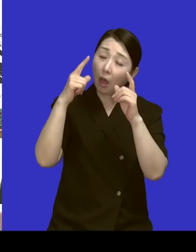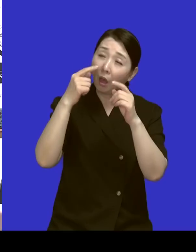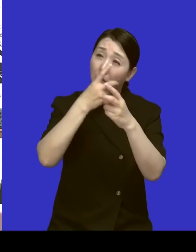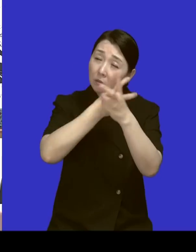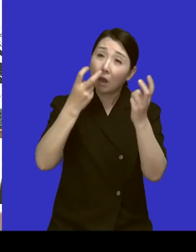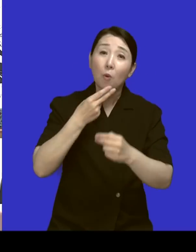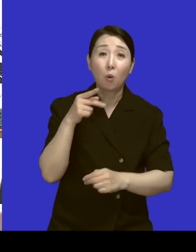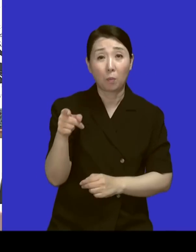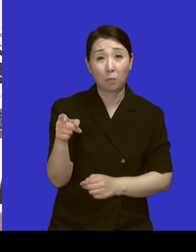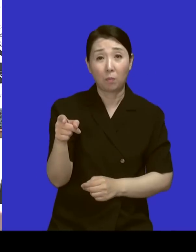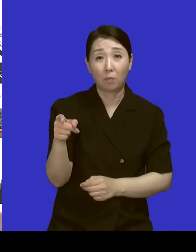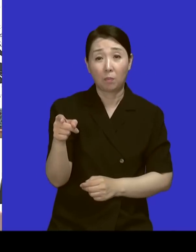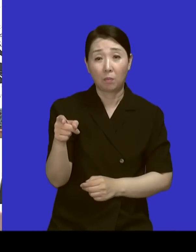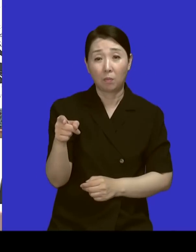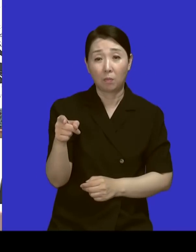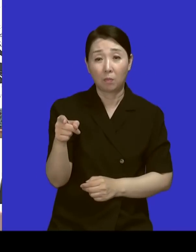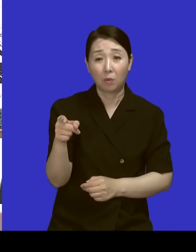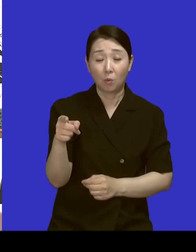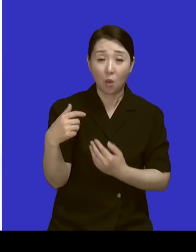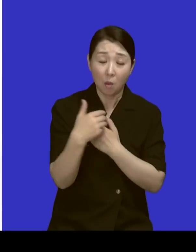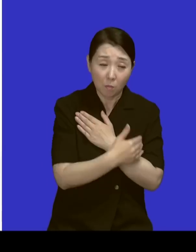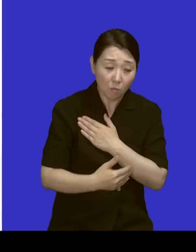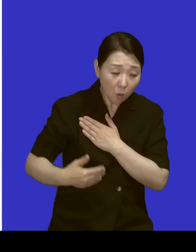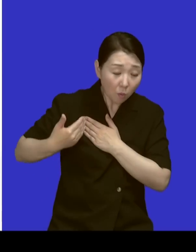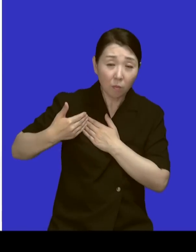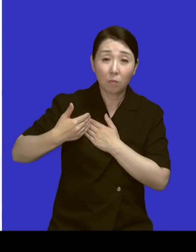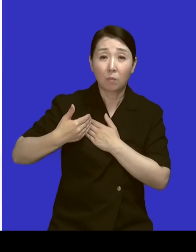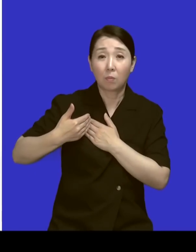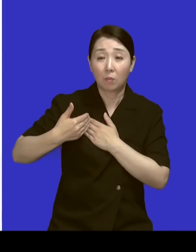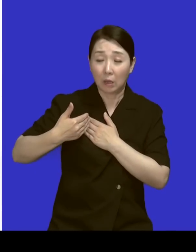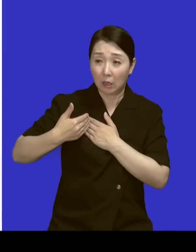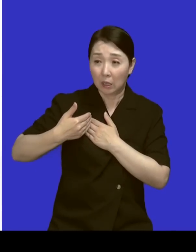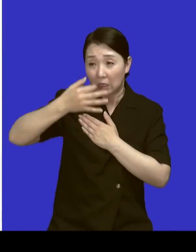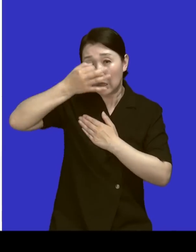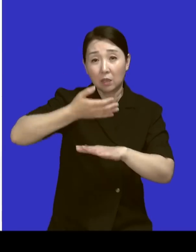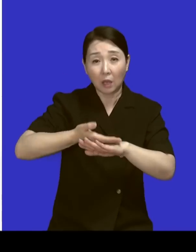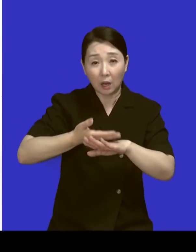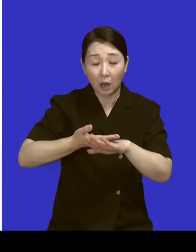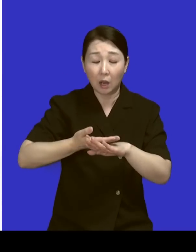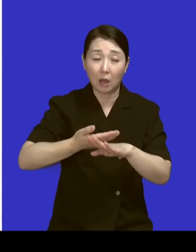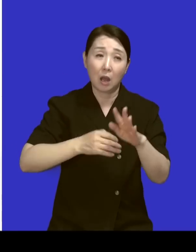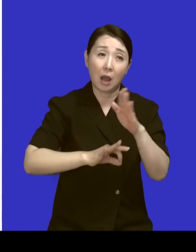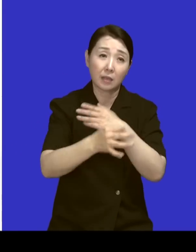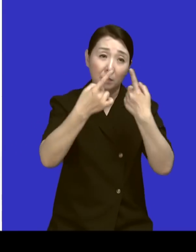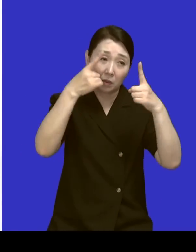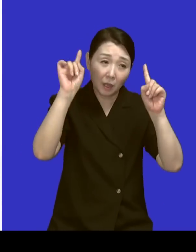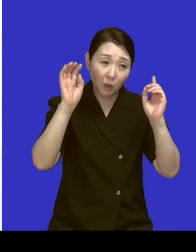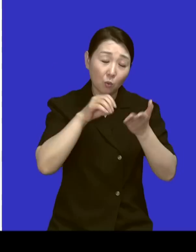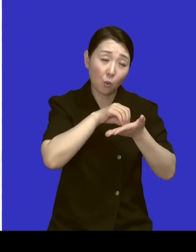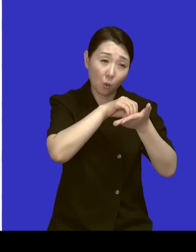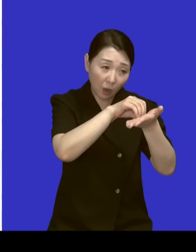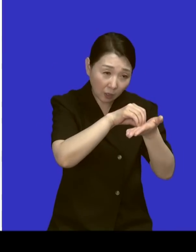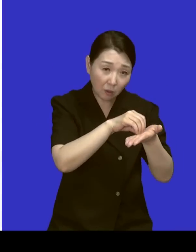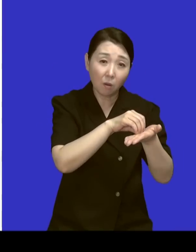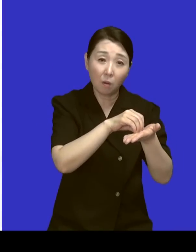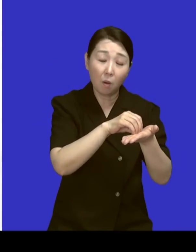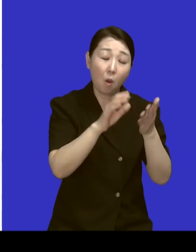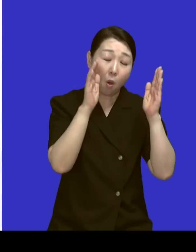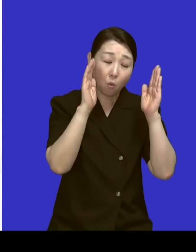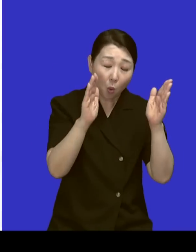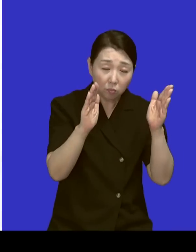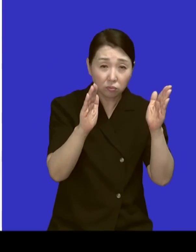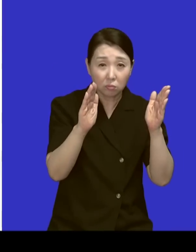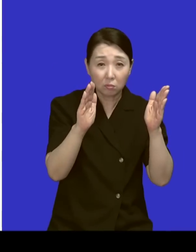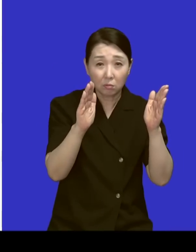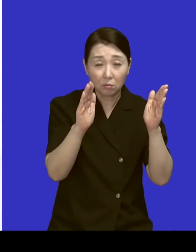거예요. 예. 그러니까 몸에 신체적으로 뭔가 달라서 이제 아침에 대학교 가서 공부하고 저녁에 알바하고 새벽에